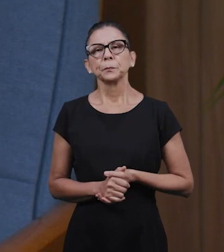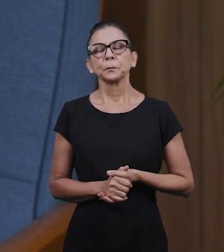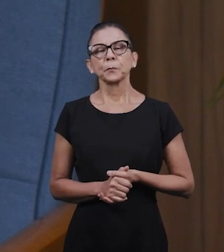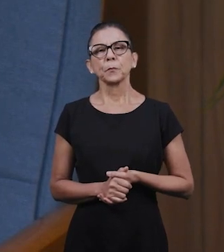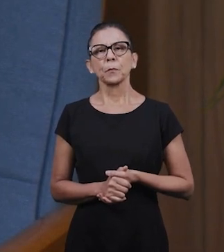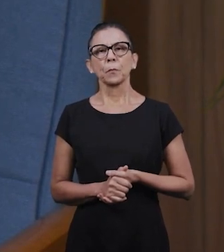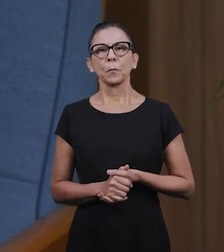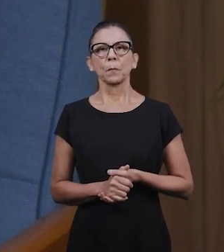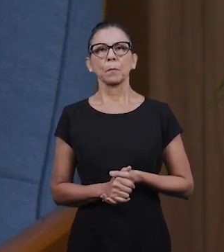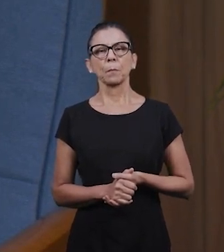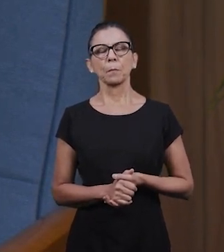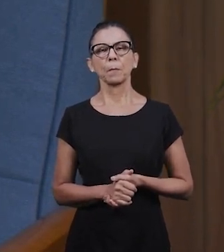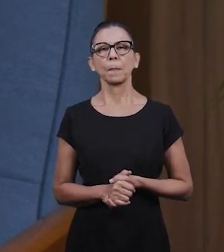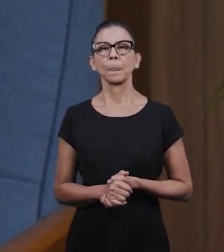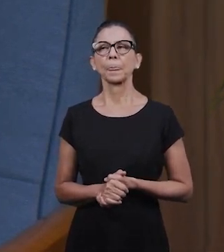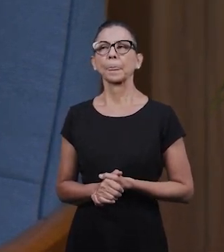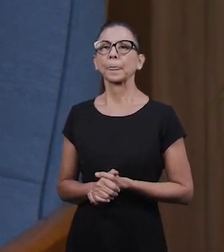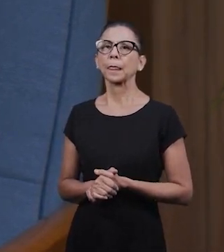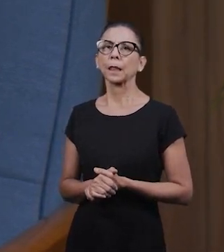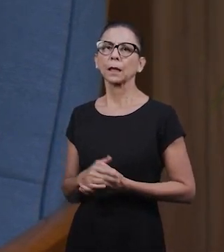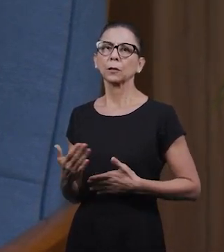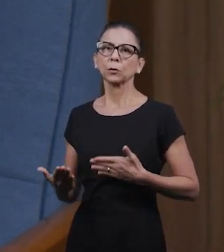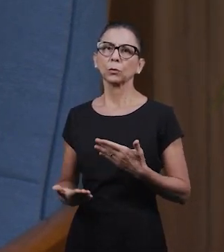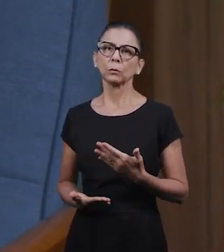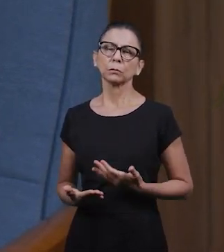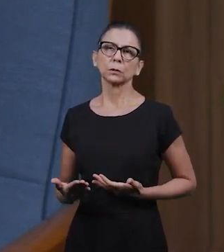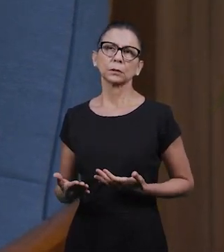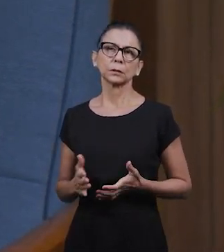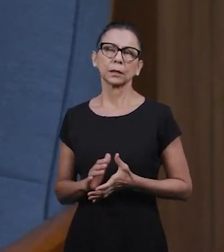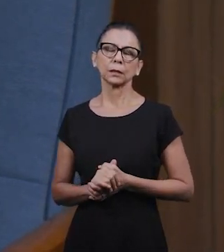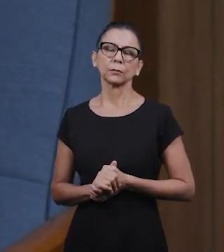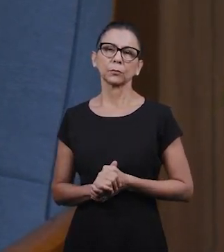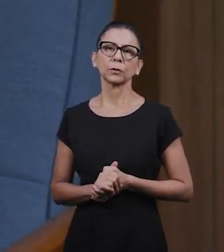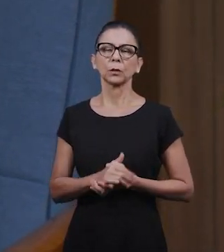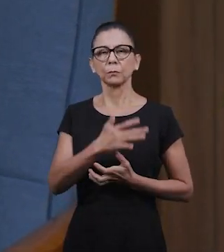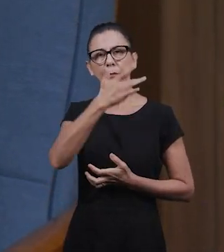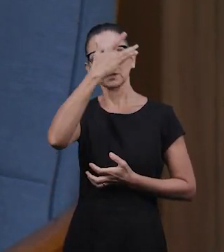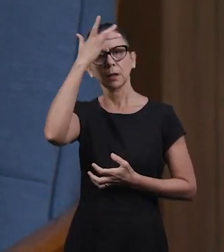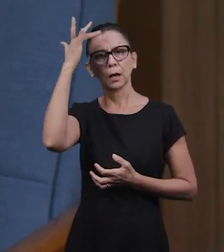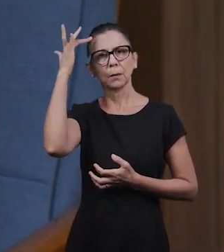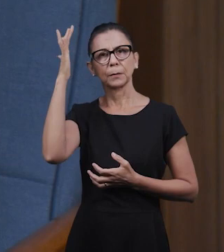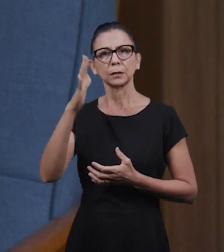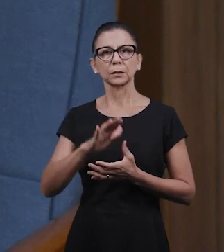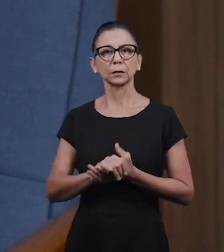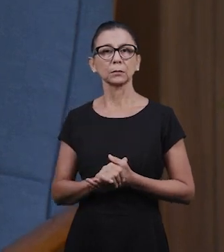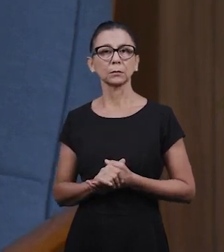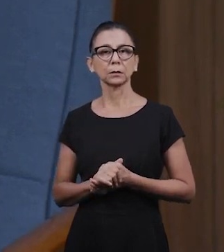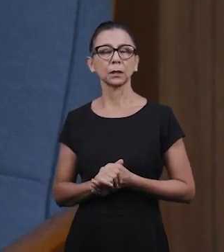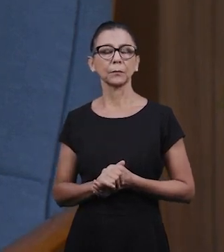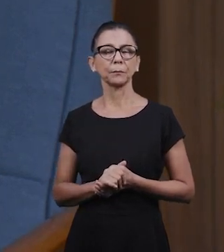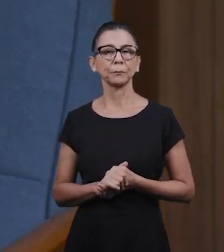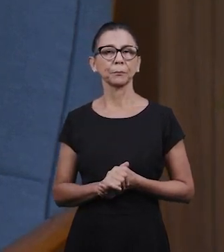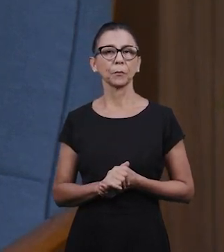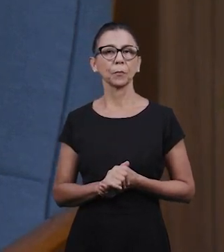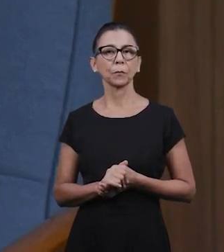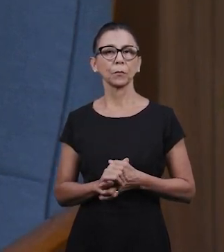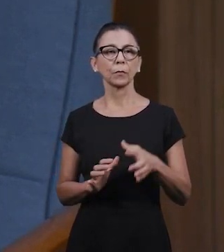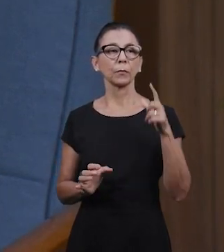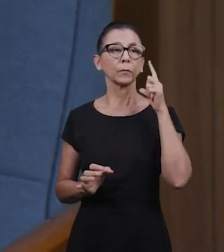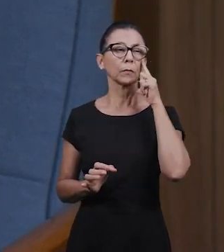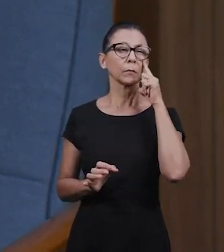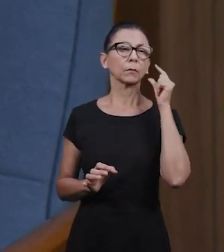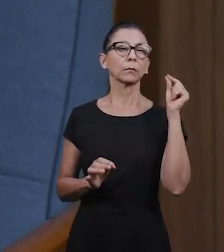à s'apercevoir dans la parabole. Et quelqu'un qui est dans cette attitude de vigilance, la personne qui est en